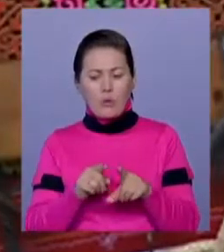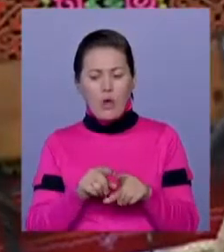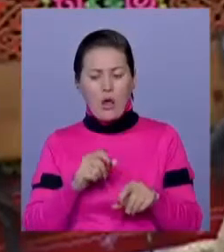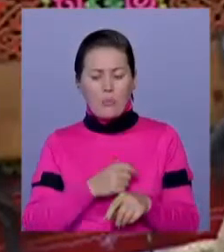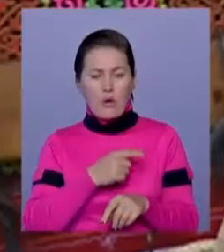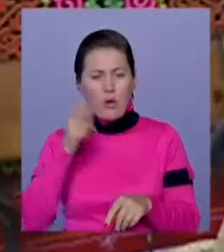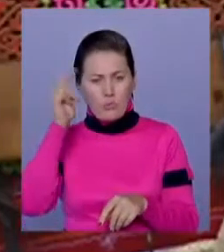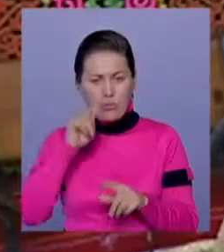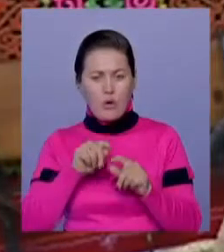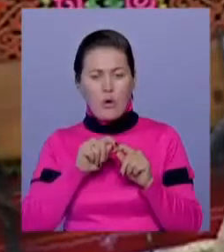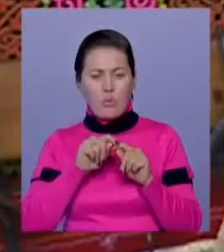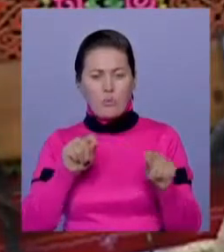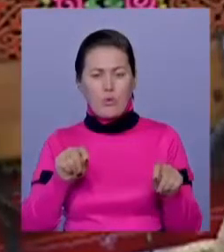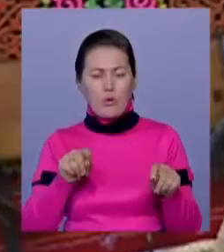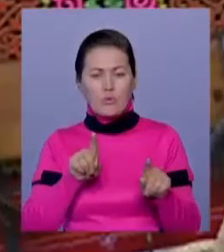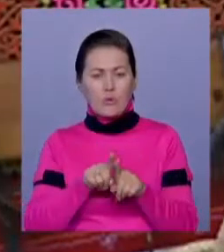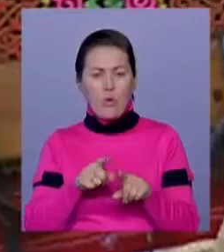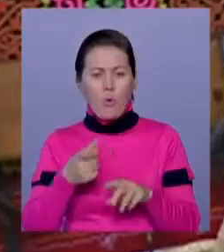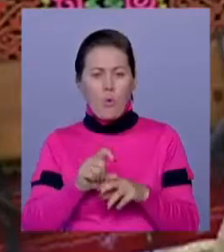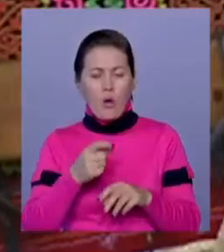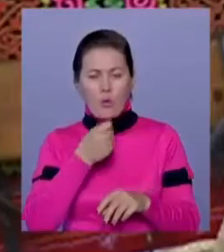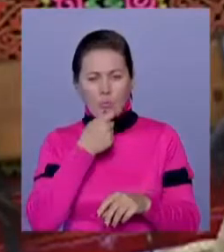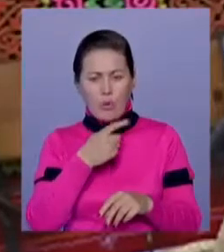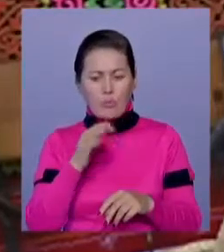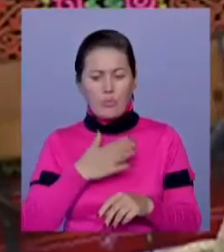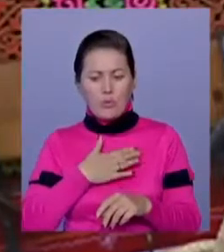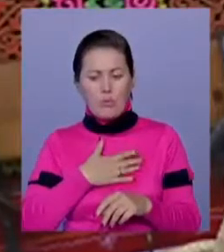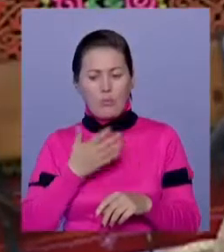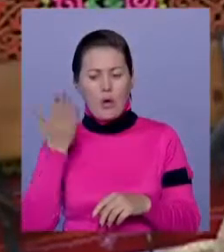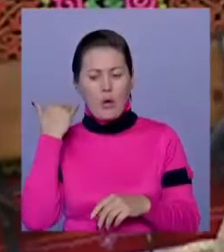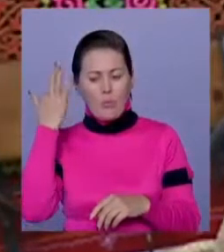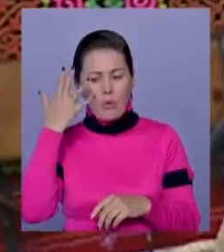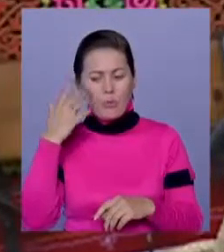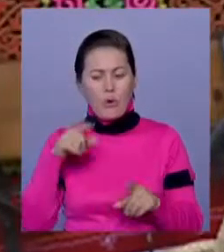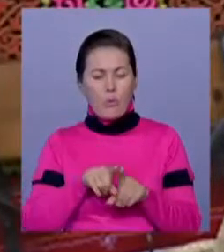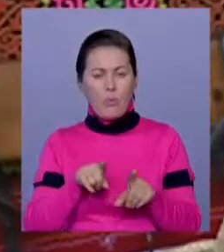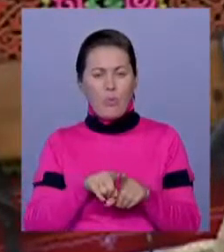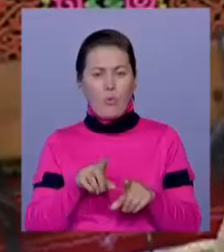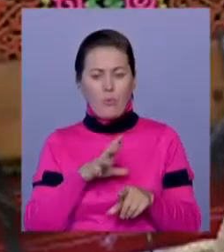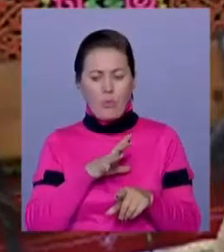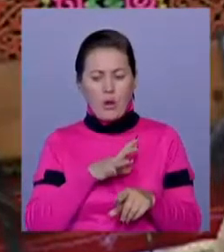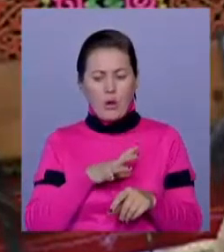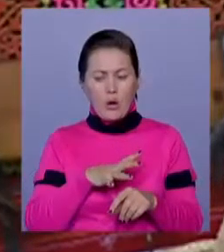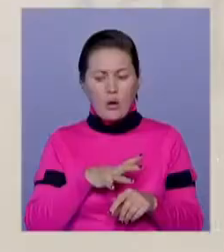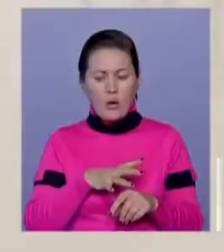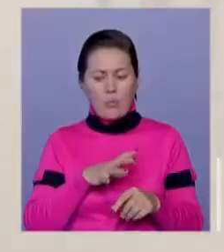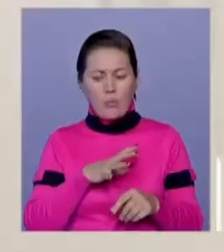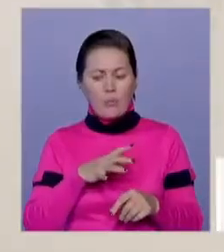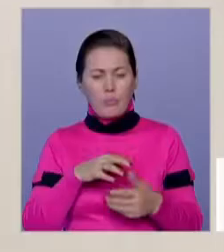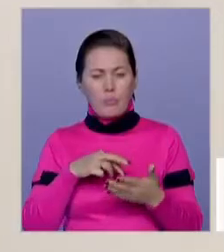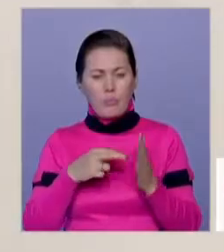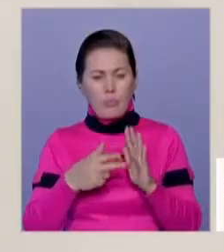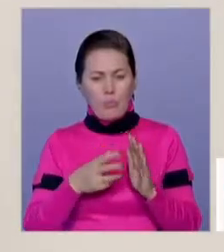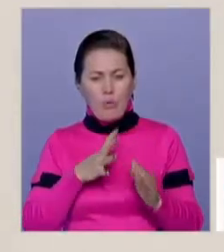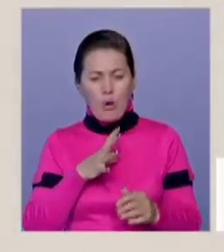шеберлік сабақтары ашылсын деген жері өте қатты ұнады. Бұл менің баяғыдан бір ойлап келе жатқан нәрсем болатын. Ұлы